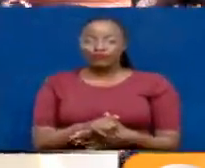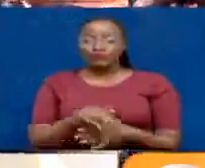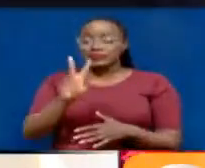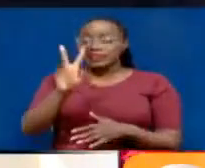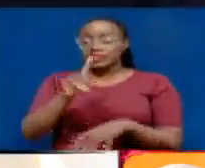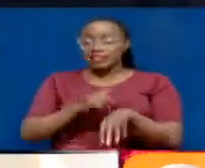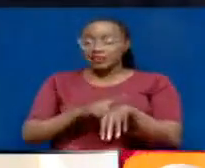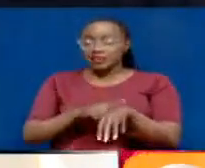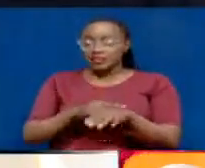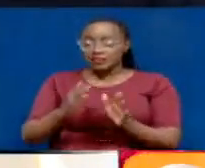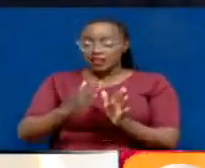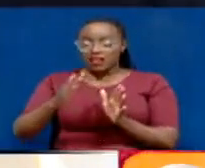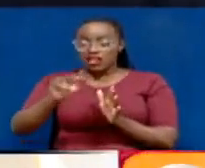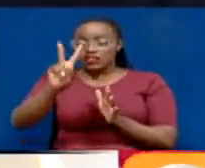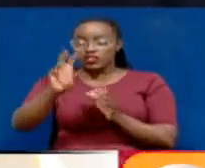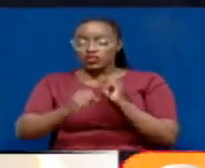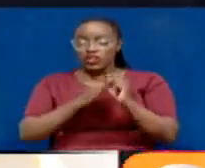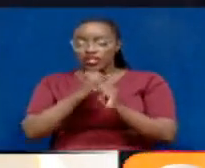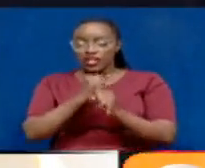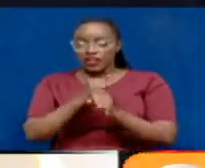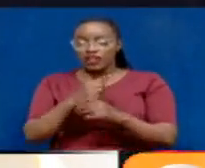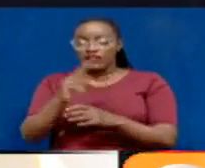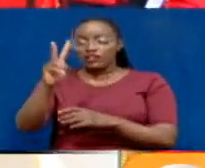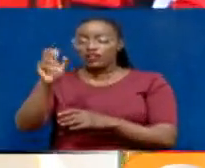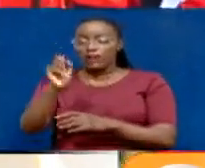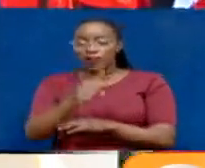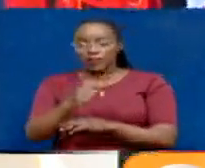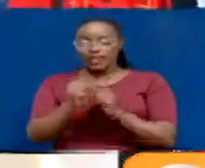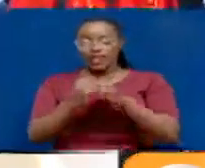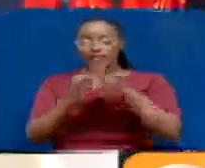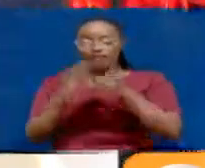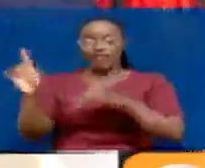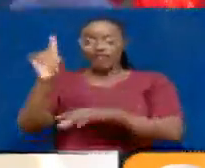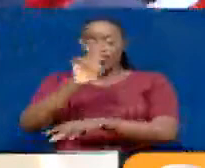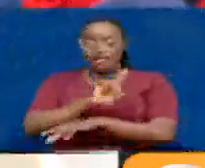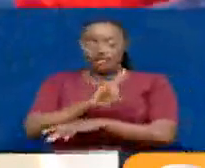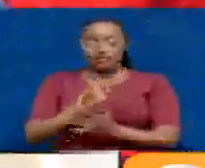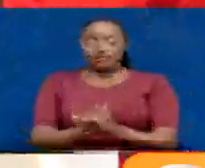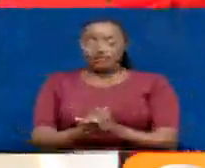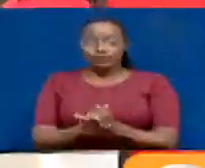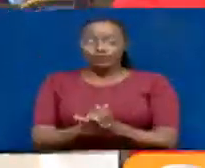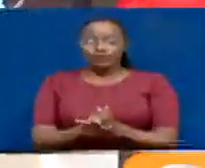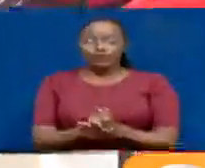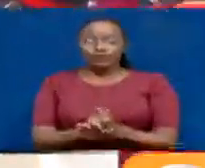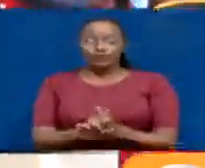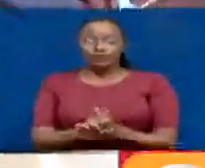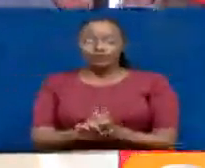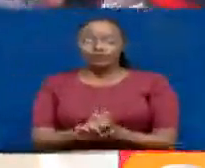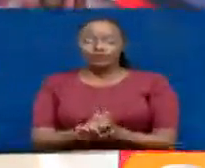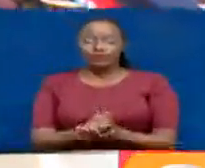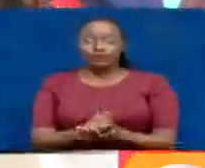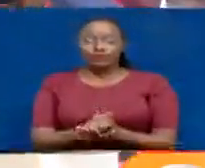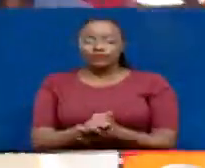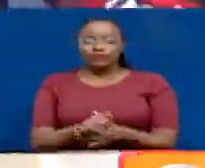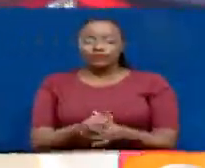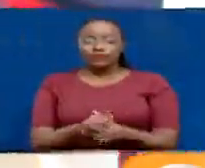Kwa mara ya pili katika kipindi cha miaka miwili, miezi miwili na siku 18, mheshimiwa rais akielekea kupeana